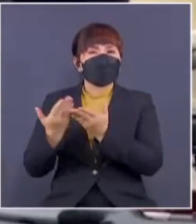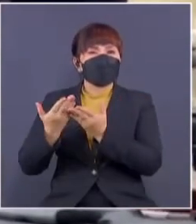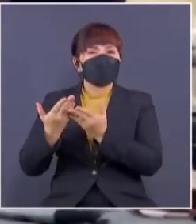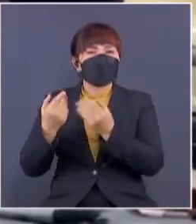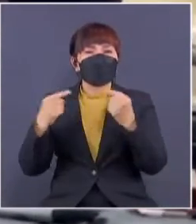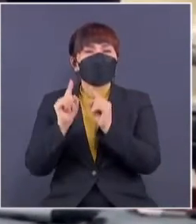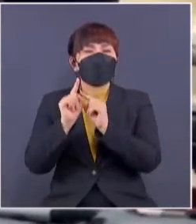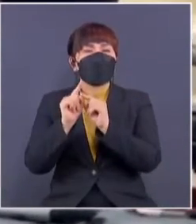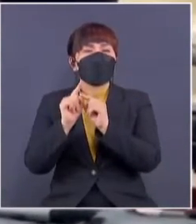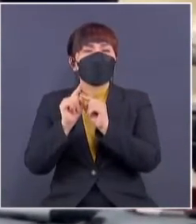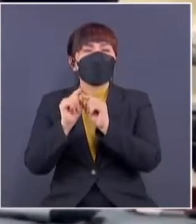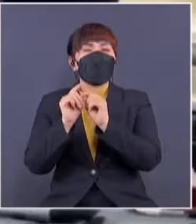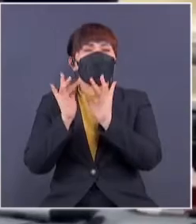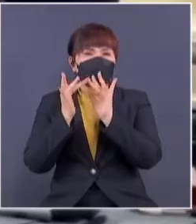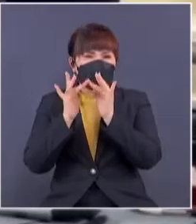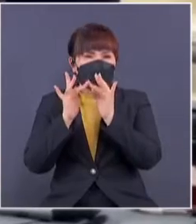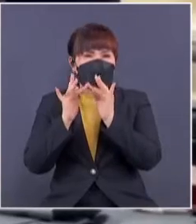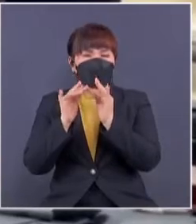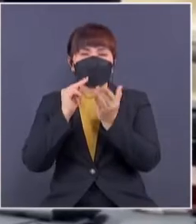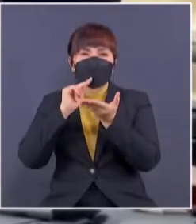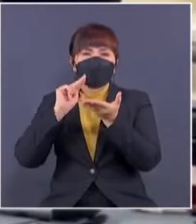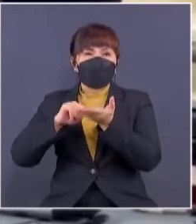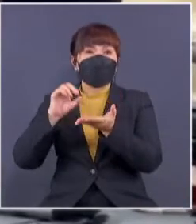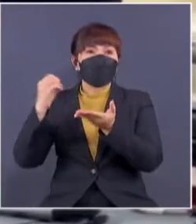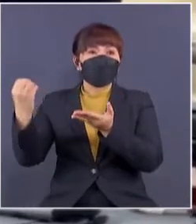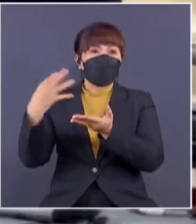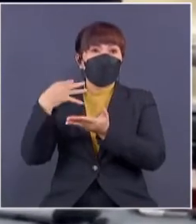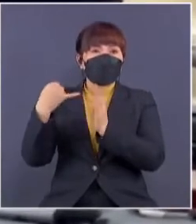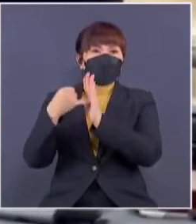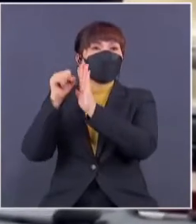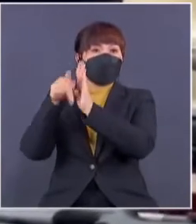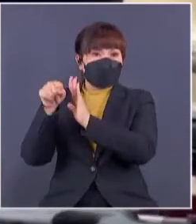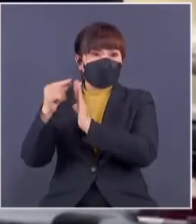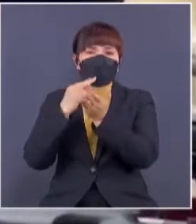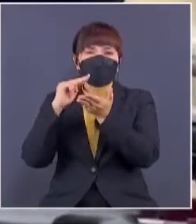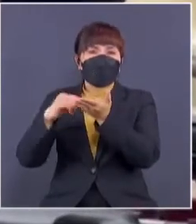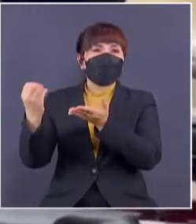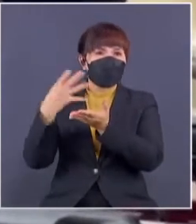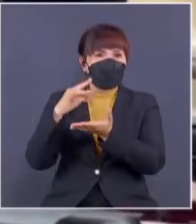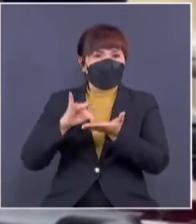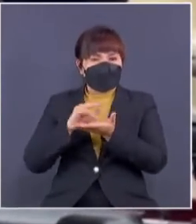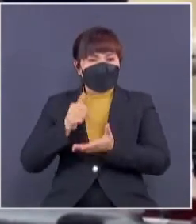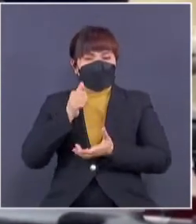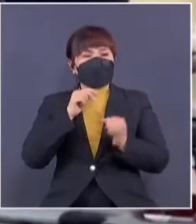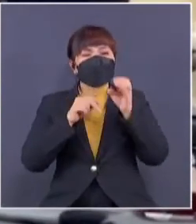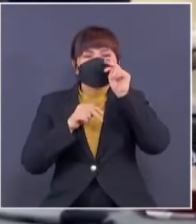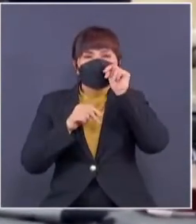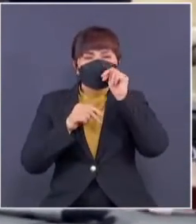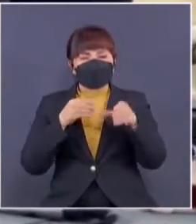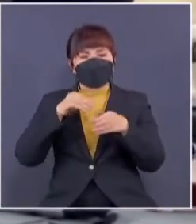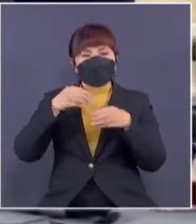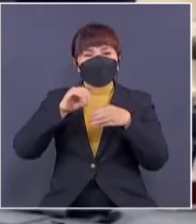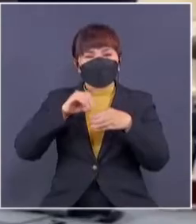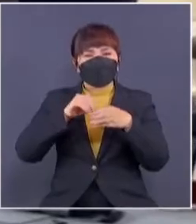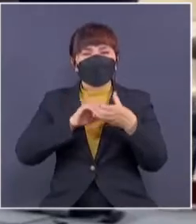อทางไปรษณีย์มาจากจังหวัดสุพรรณบุรีเมื่อได้ยามาแล้วก็นำมาผสมน้ำให้กับเจ้